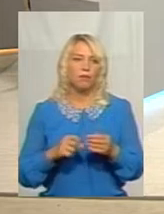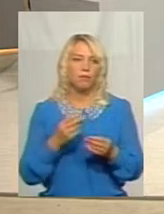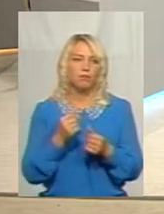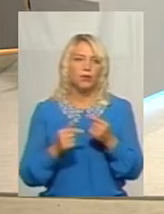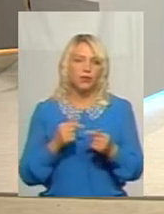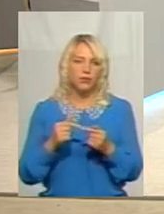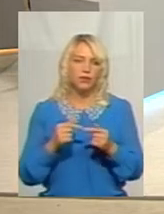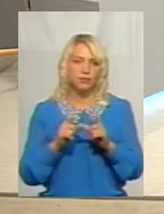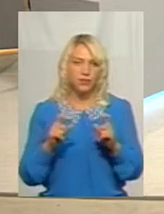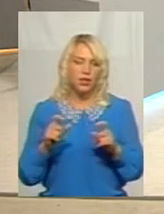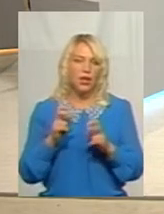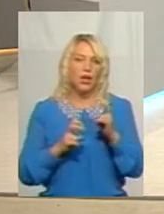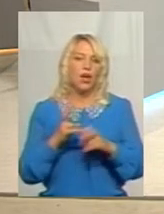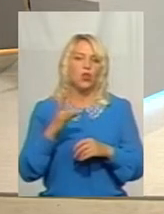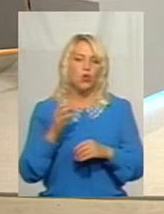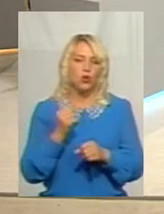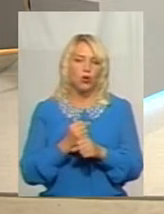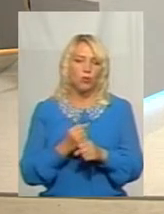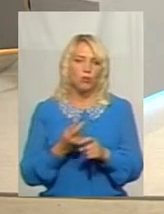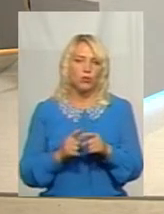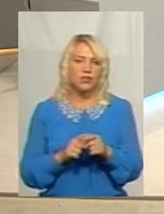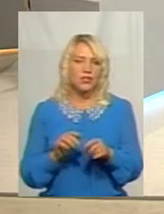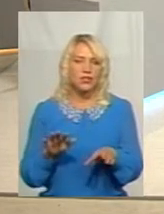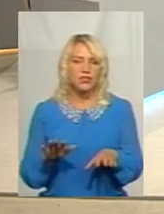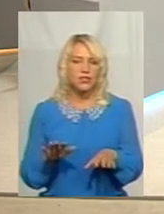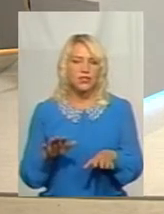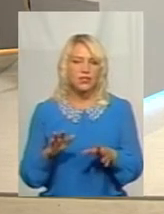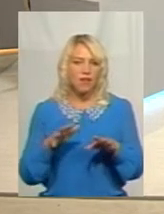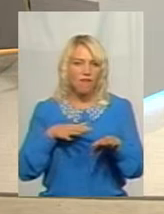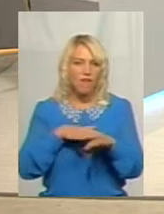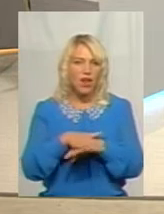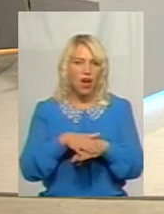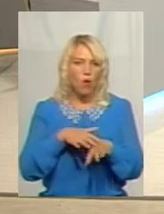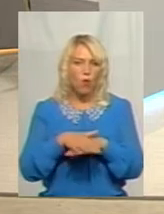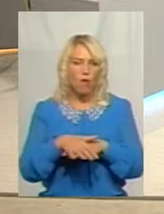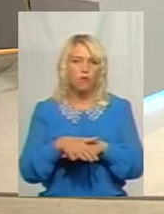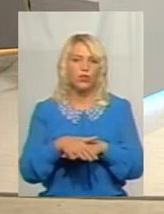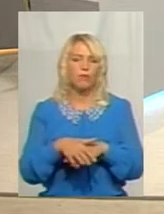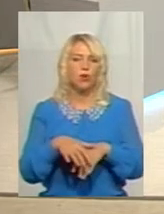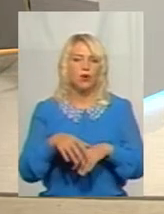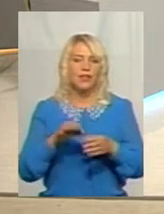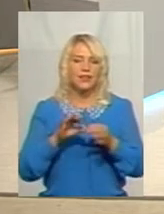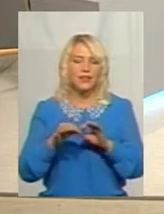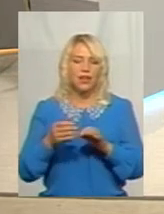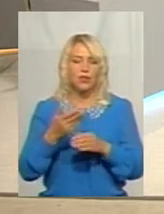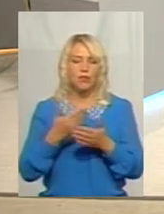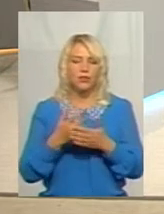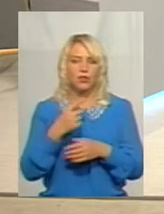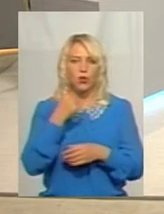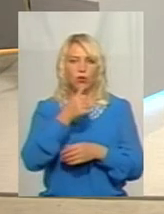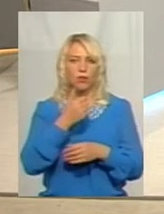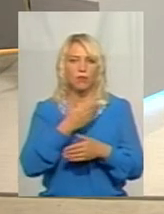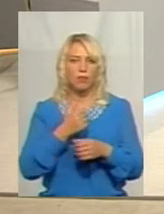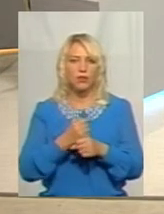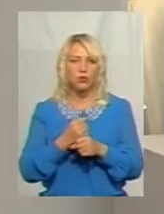робимо це дуже зважено і вираховуємо дуже детально. Вже близько року ми над цим працюємо.